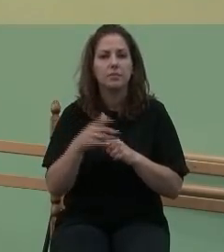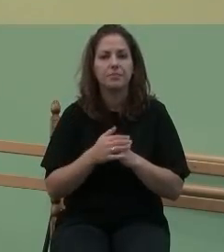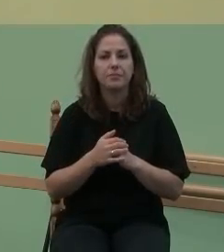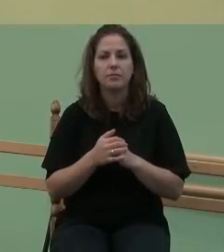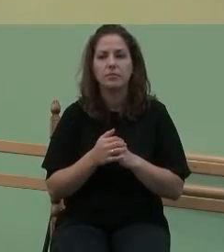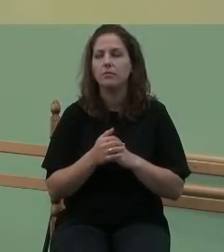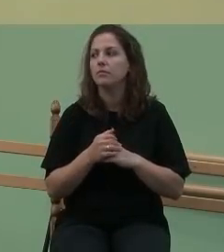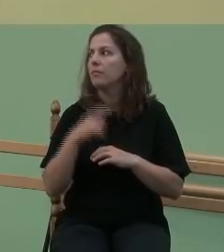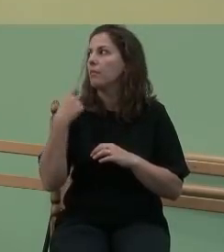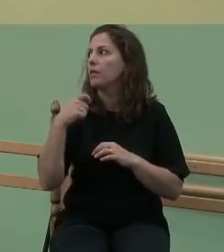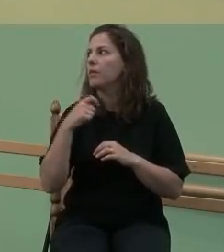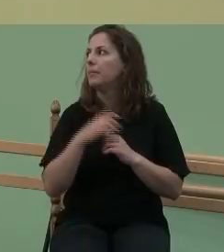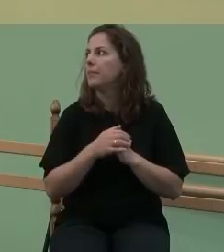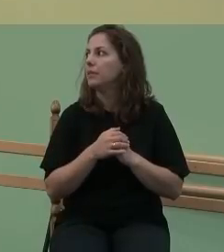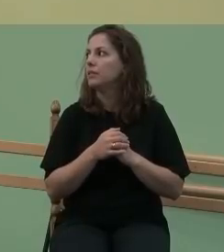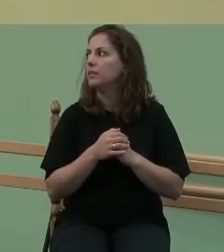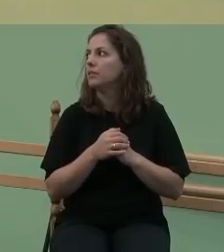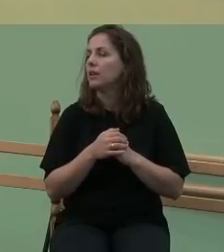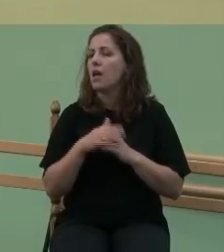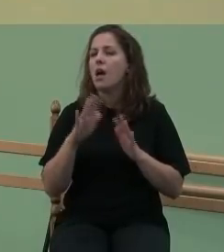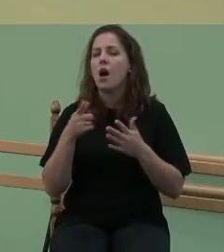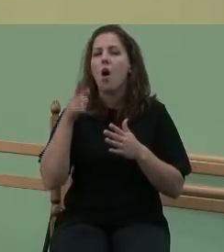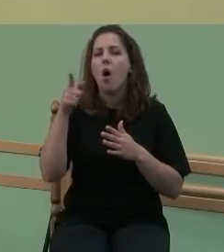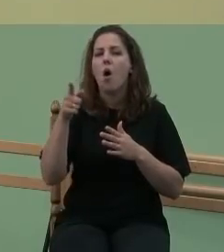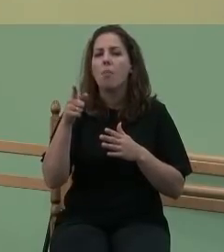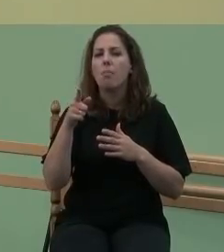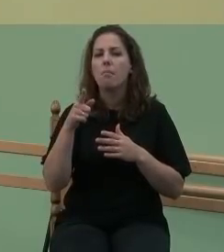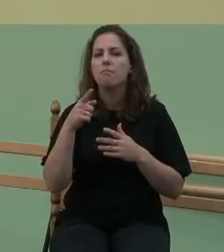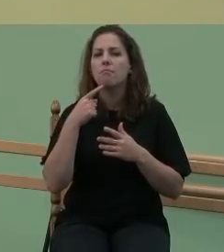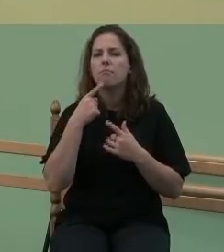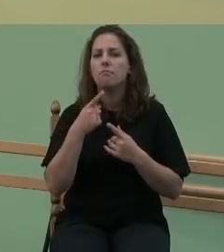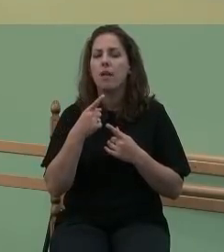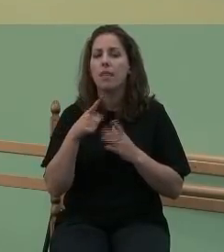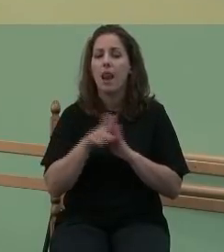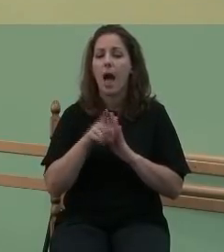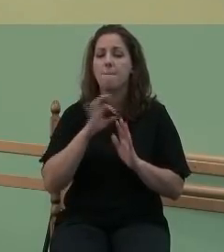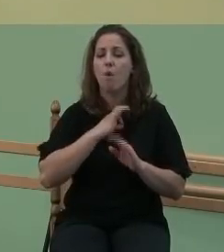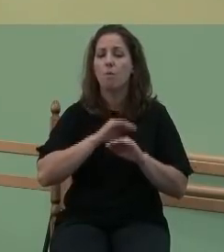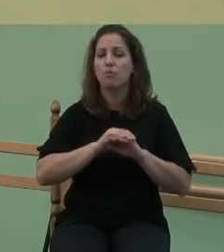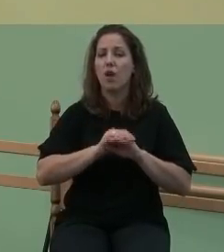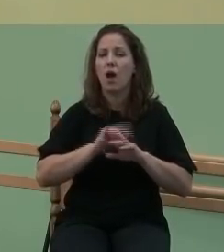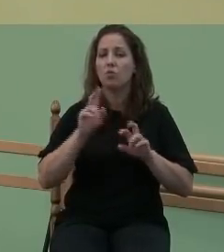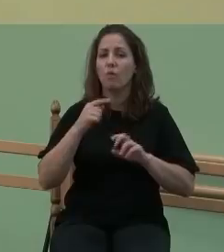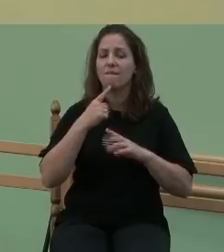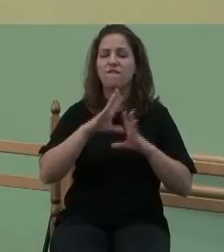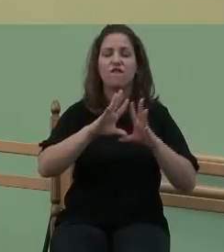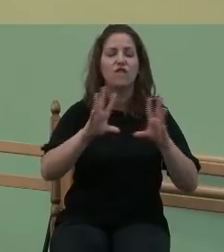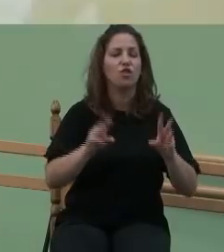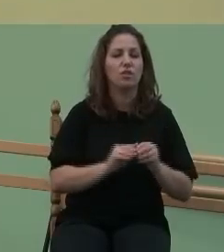Benavides, prezydent Peru. Otóż on mawiał: dla moich przyjaciół